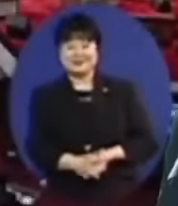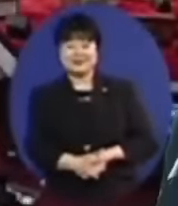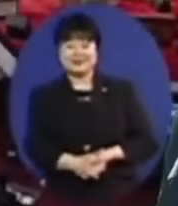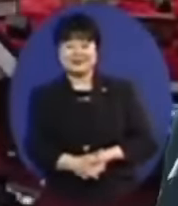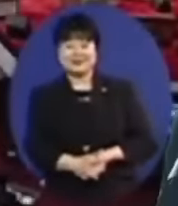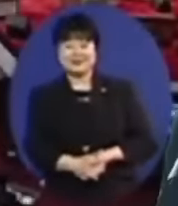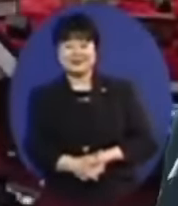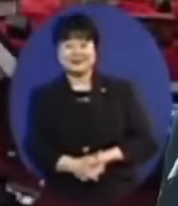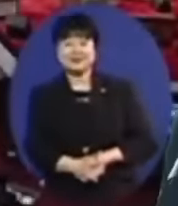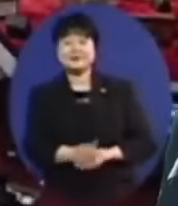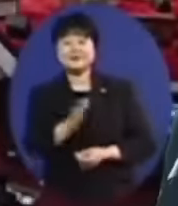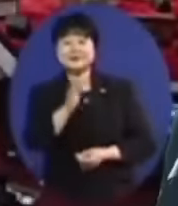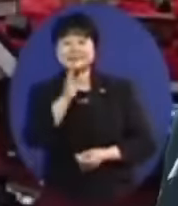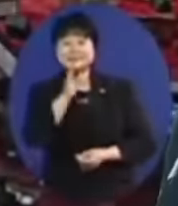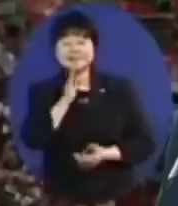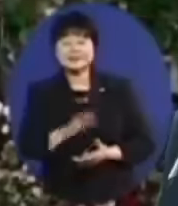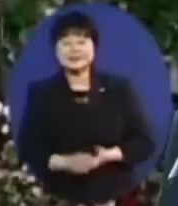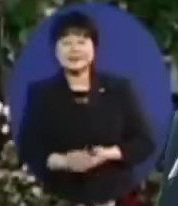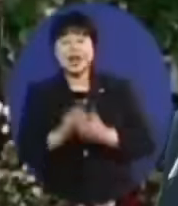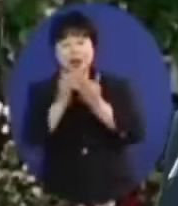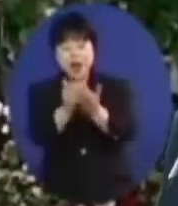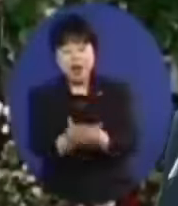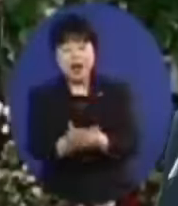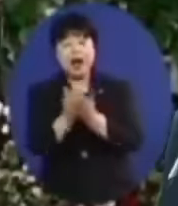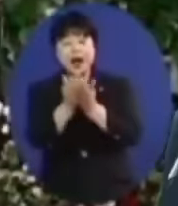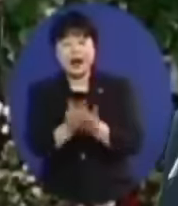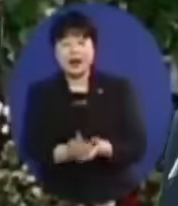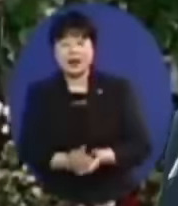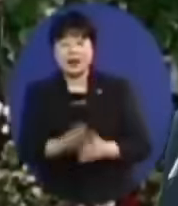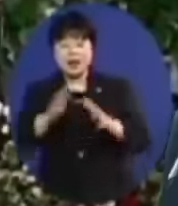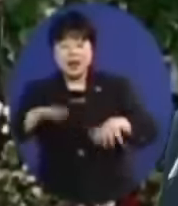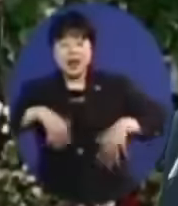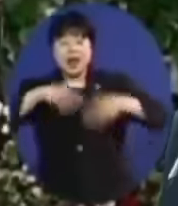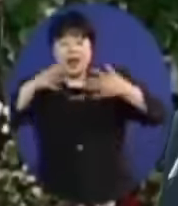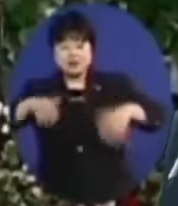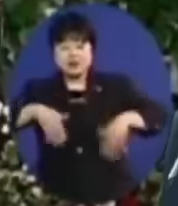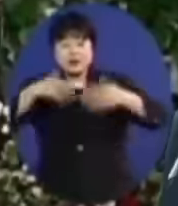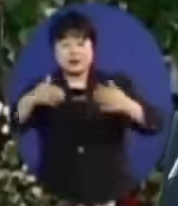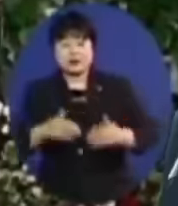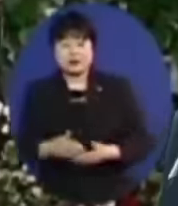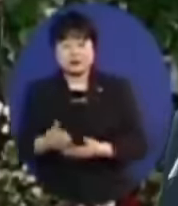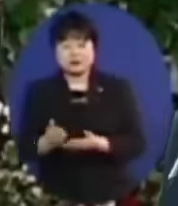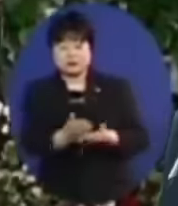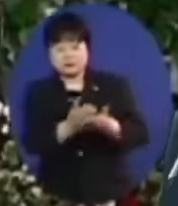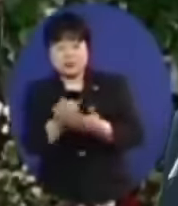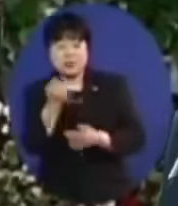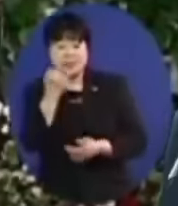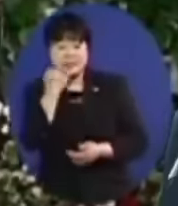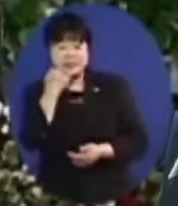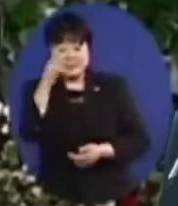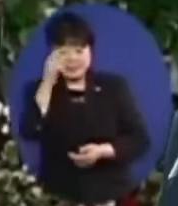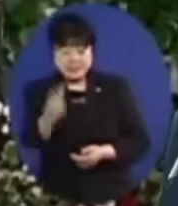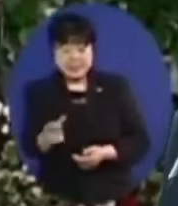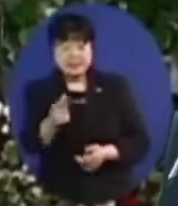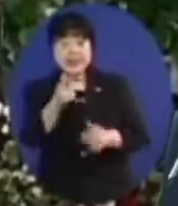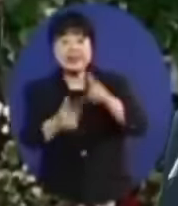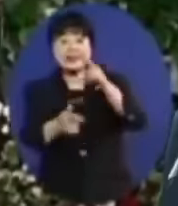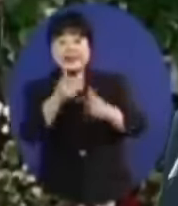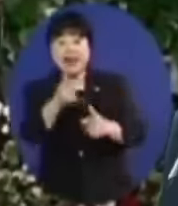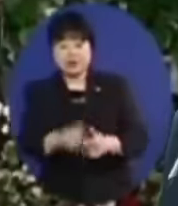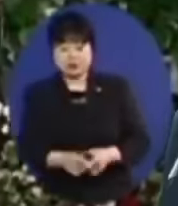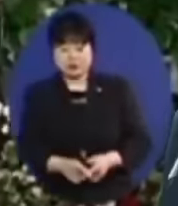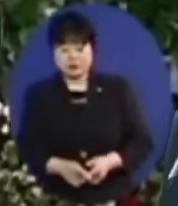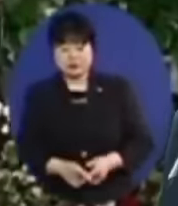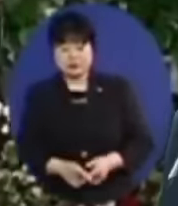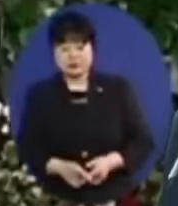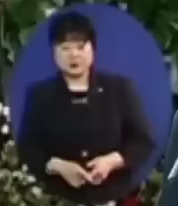배의 돛대는 항해할 때 강풍이 불어도 부러지지 않아야 하기 때문에 제일 단단한 나무를 씁니다. 그래서 돛대를 쓸